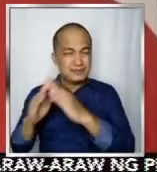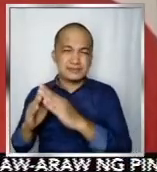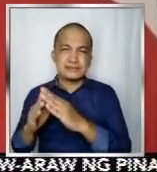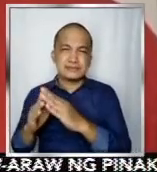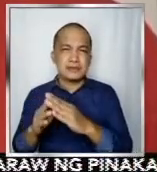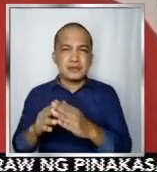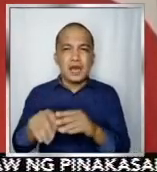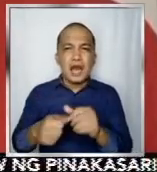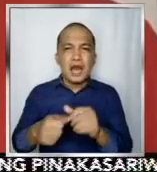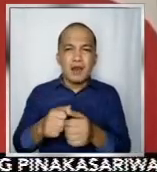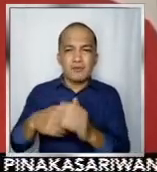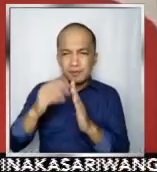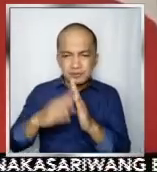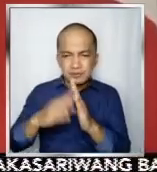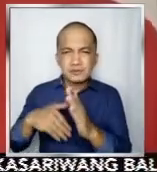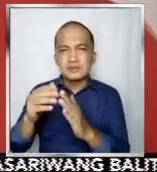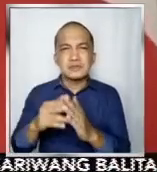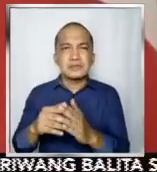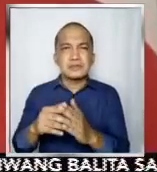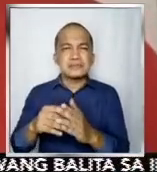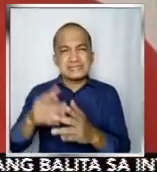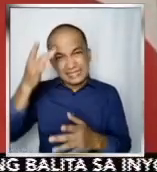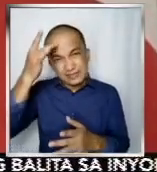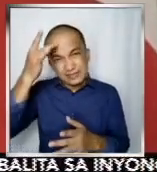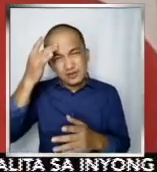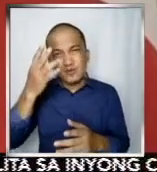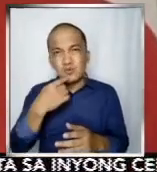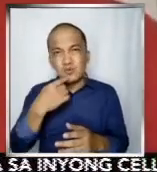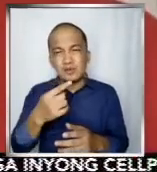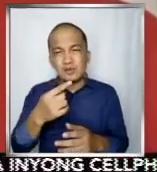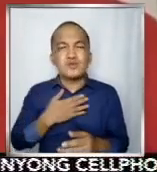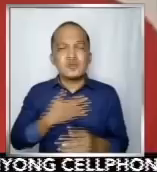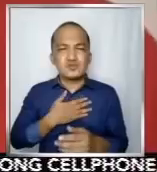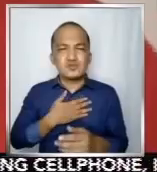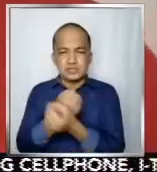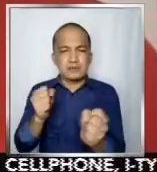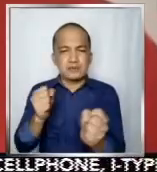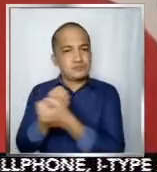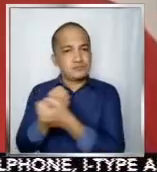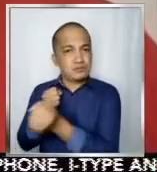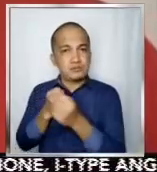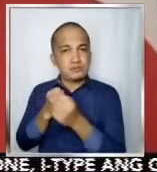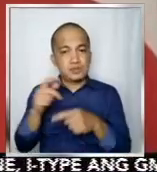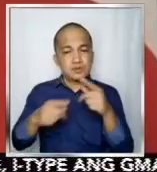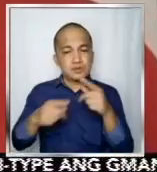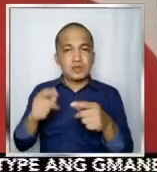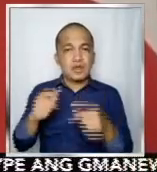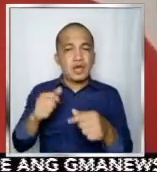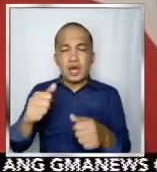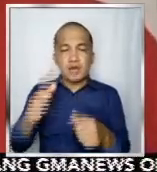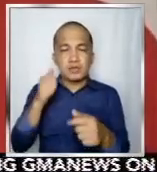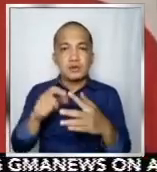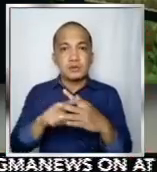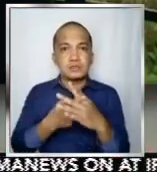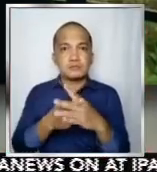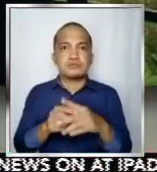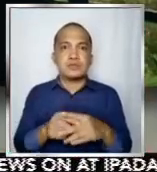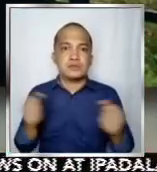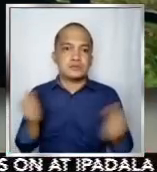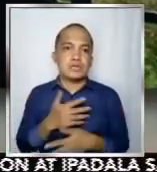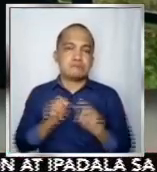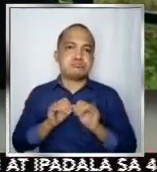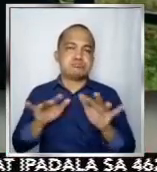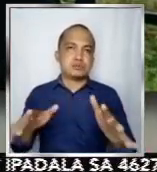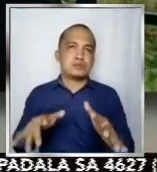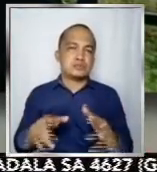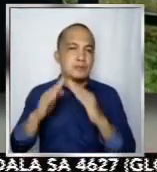mo i-maintain yung safety ng lahat ng tao eh. At ayaw mo makapagsimula ng scare sa magiging bagong tahanan ko. Kaya pag-amin